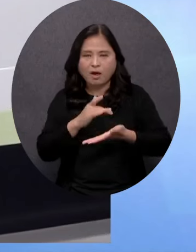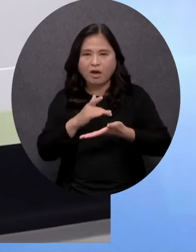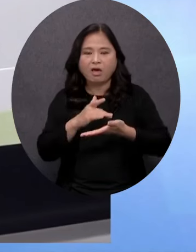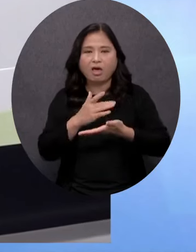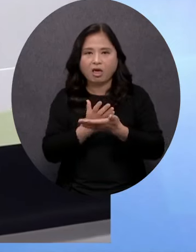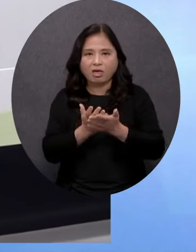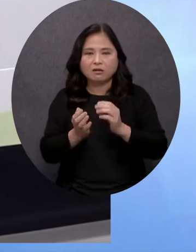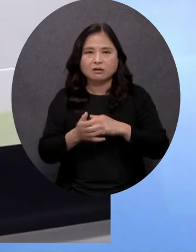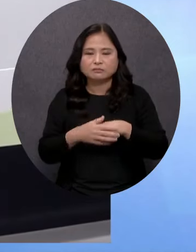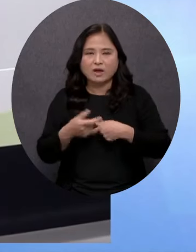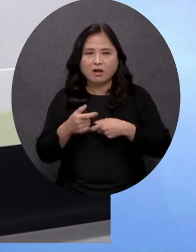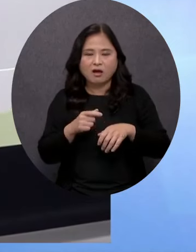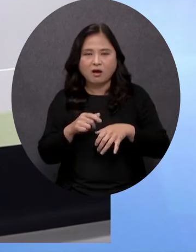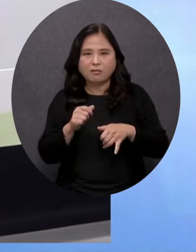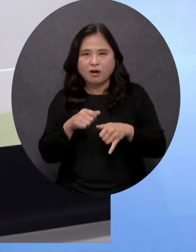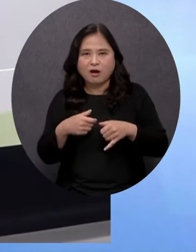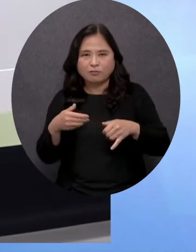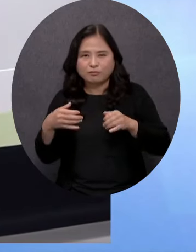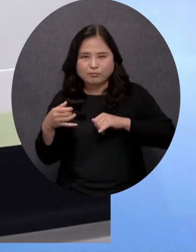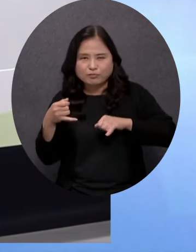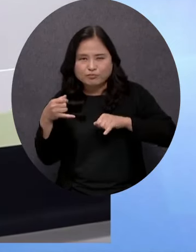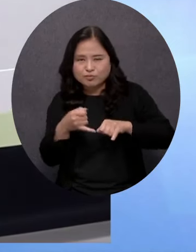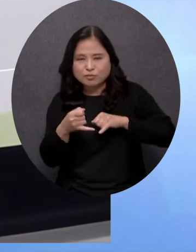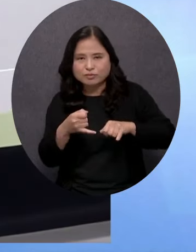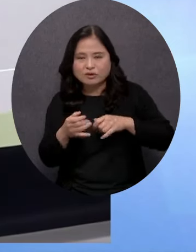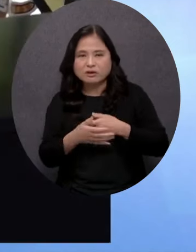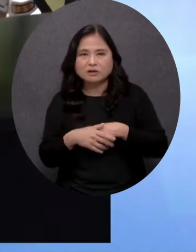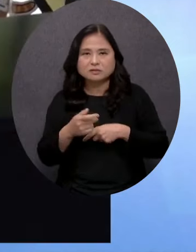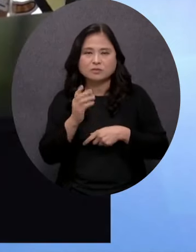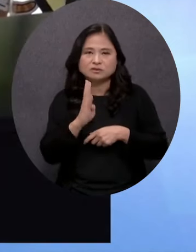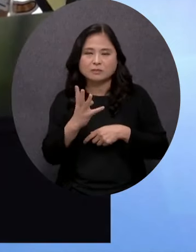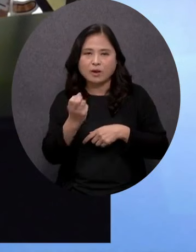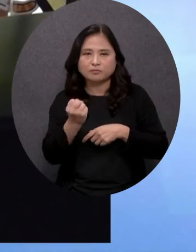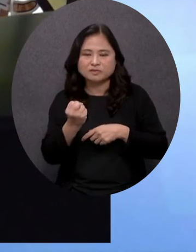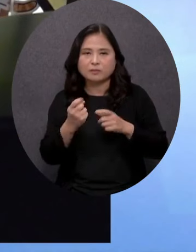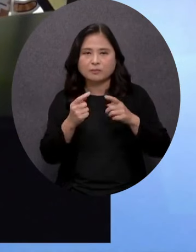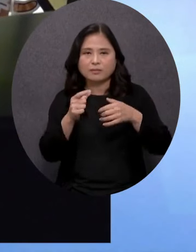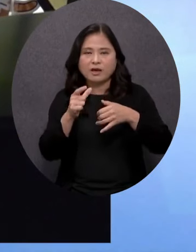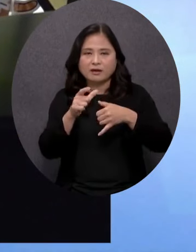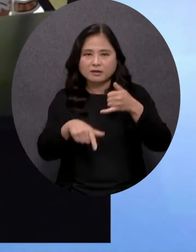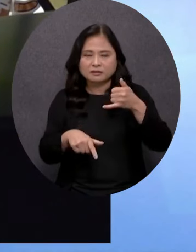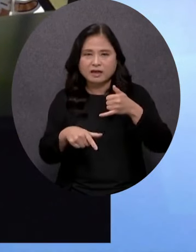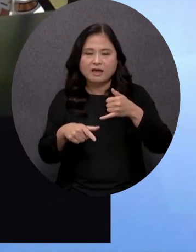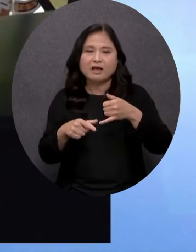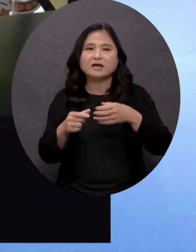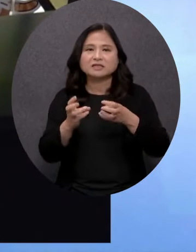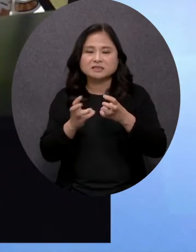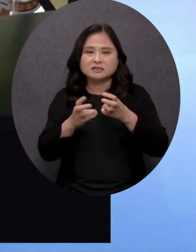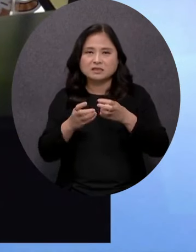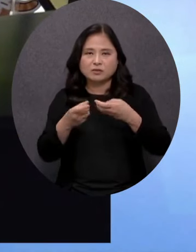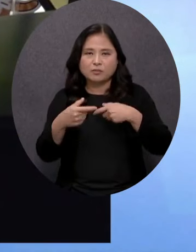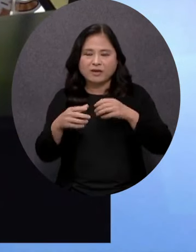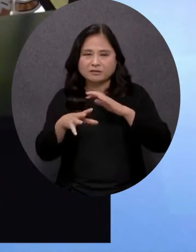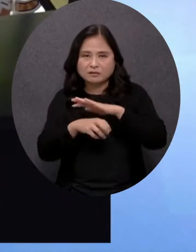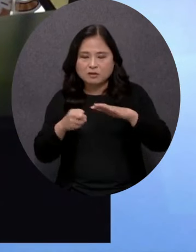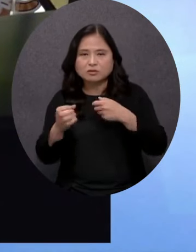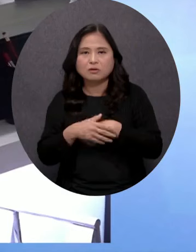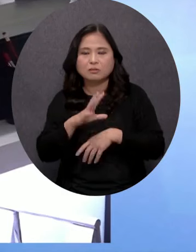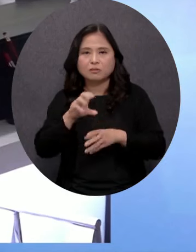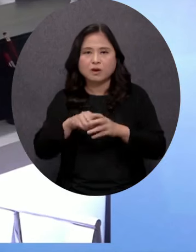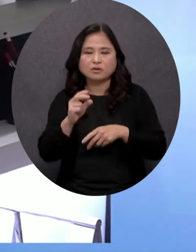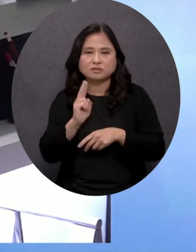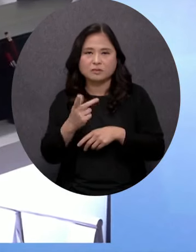等遭垃圾软件攻击，以致有大约450人的个人资料外泄，包括280几位的